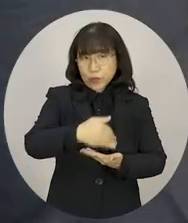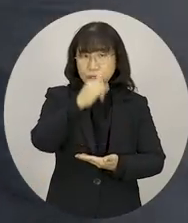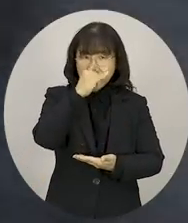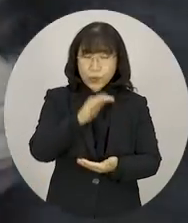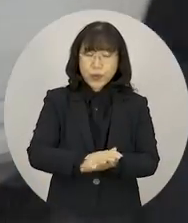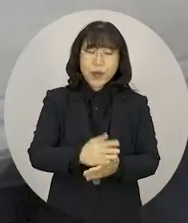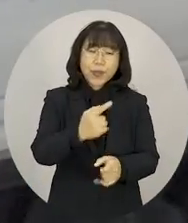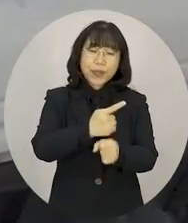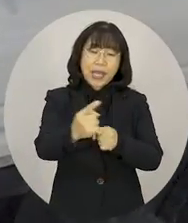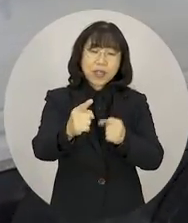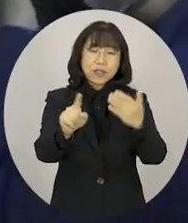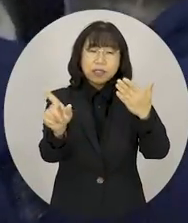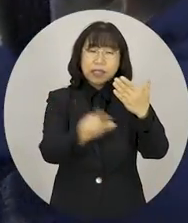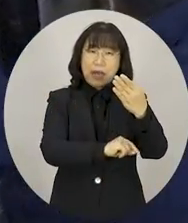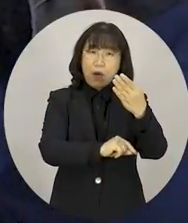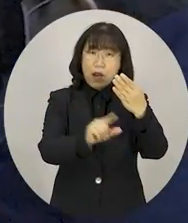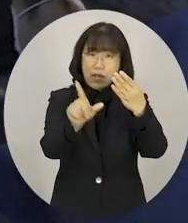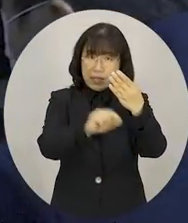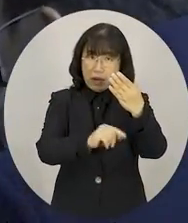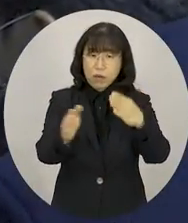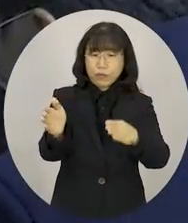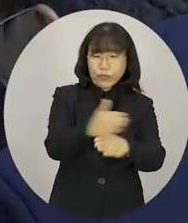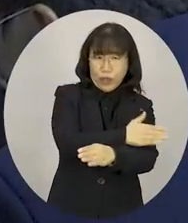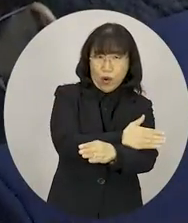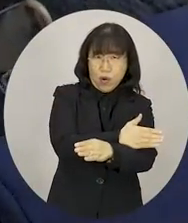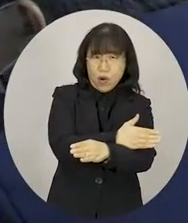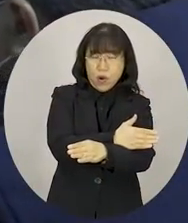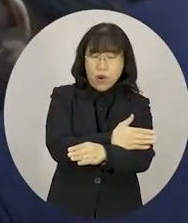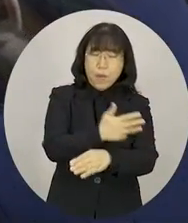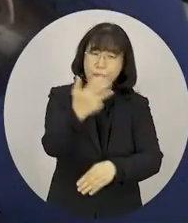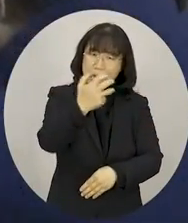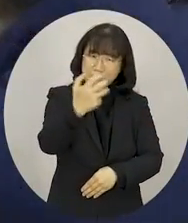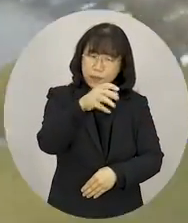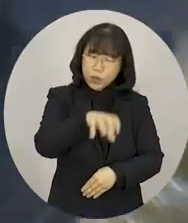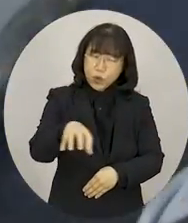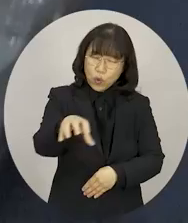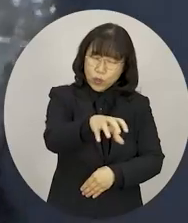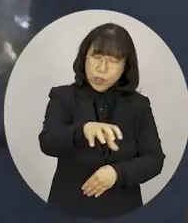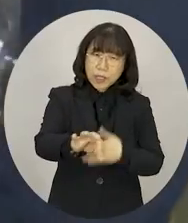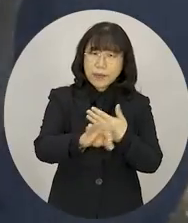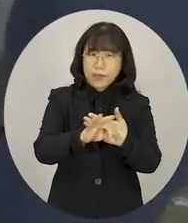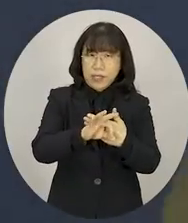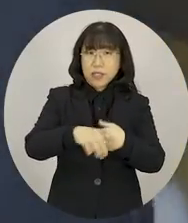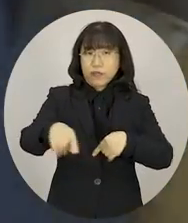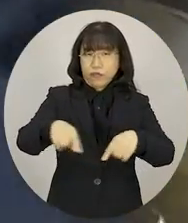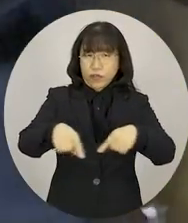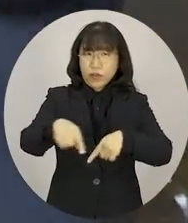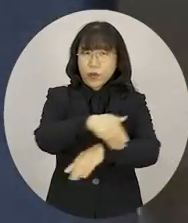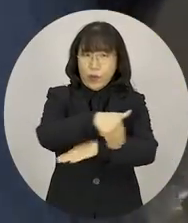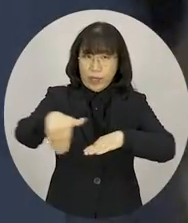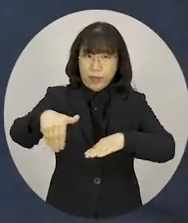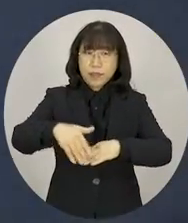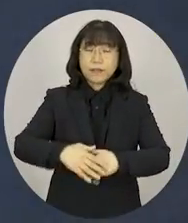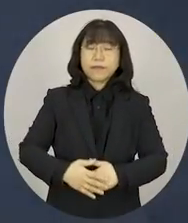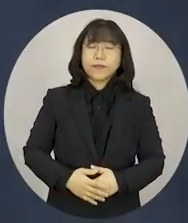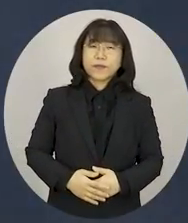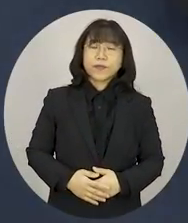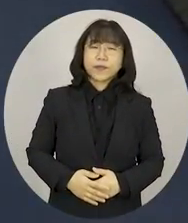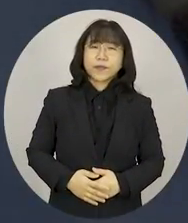연말까지 시범 운영 기간을 거친 후 내년 4월부터 지역 내 80곳에 시범 운영할 예정입니다.